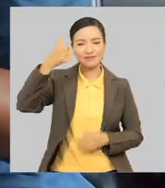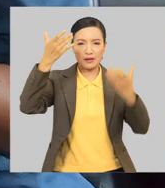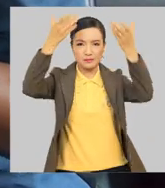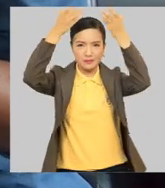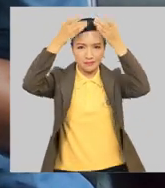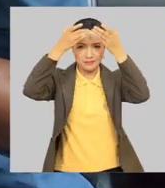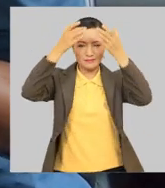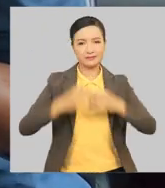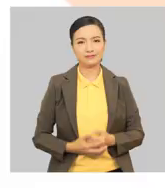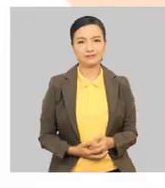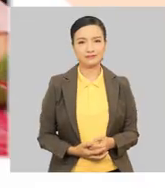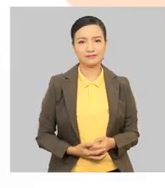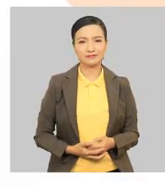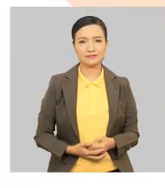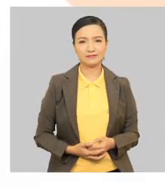งกุฎ